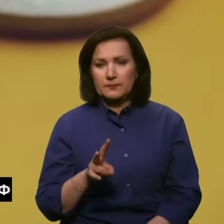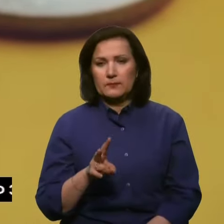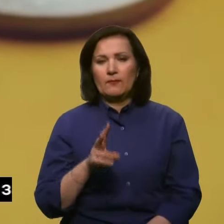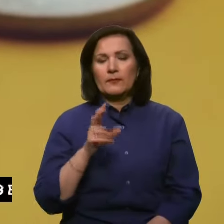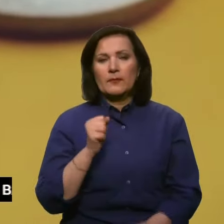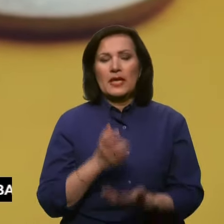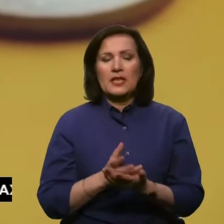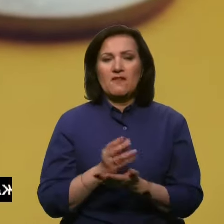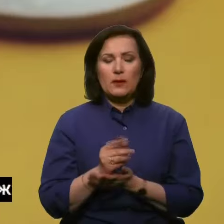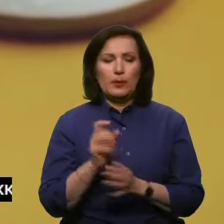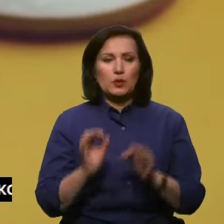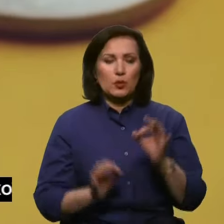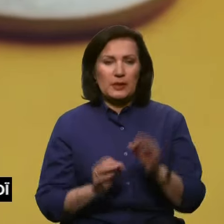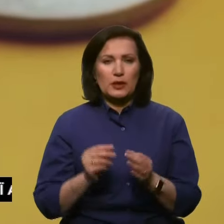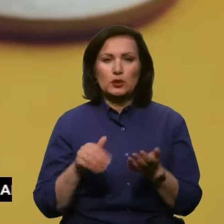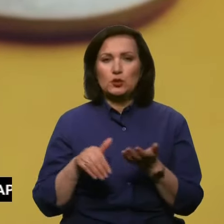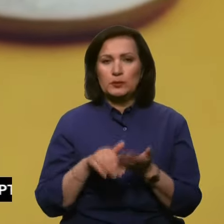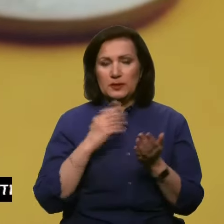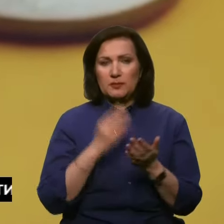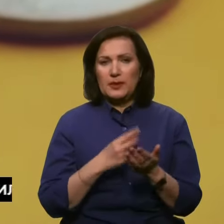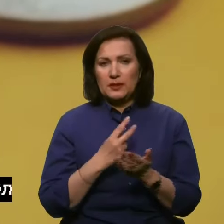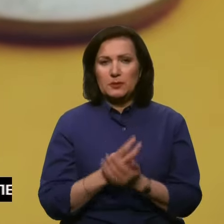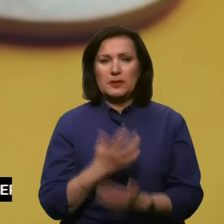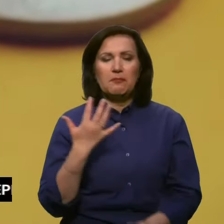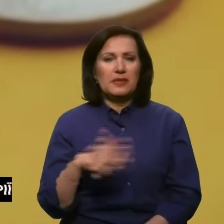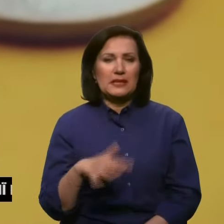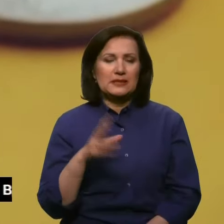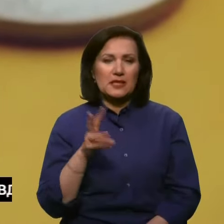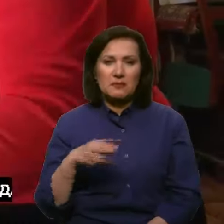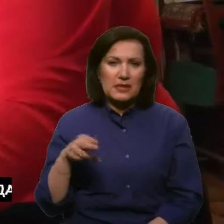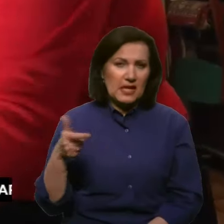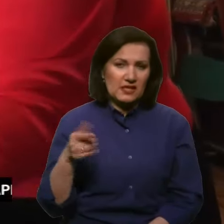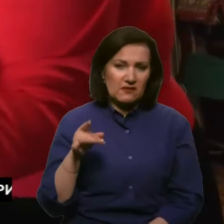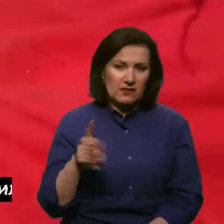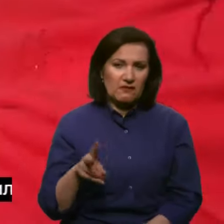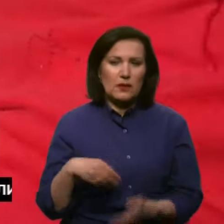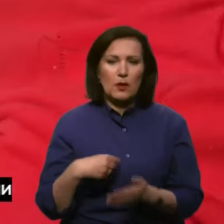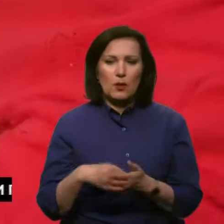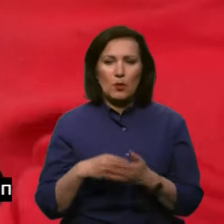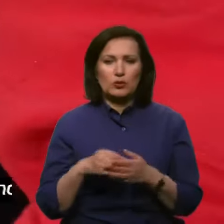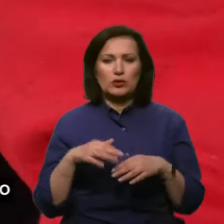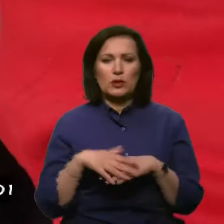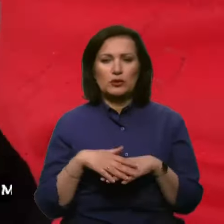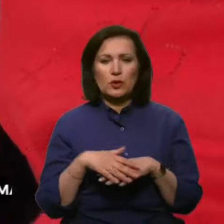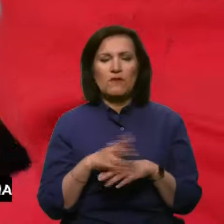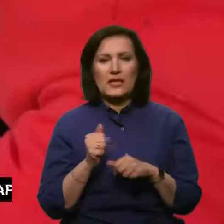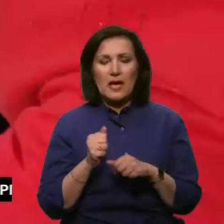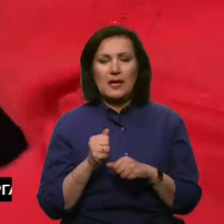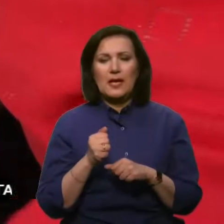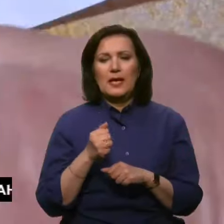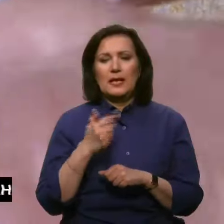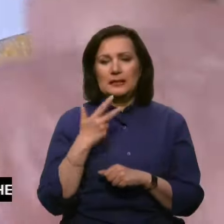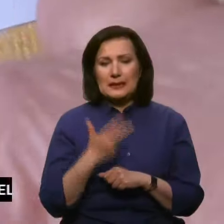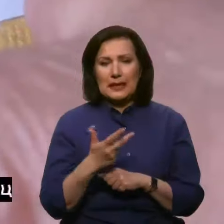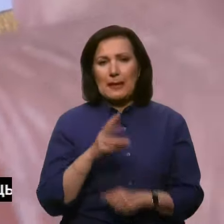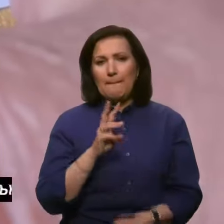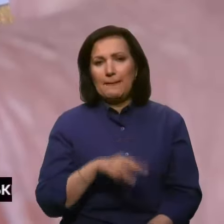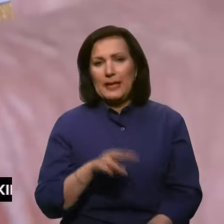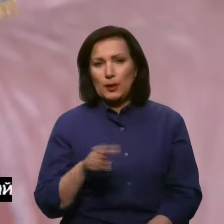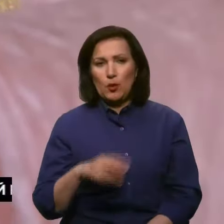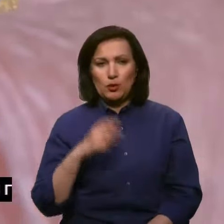Зокрема, на виплату пільг і субсидій передбачено майже 50 мільярдів гривень. Кошти розраховані на понад 3